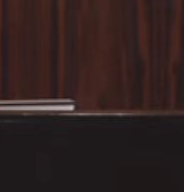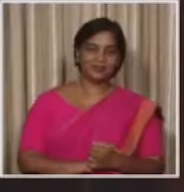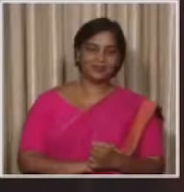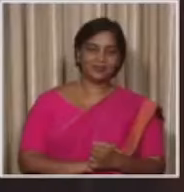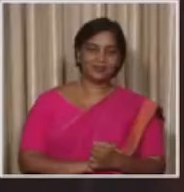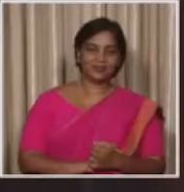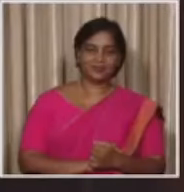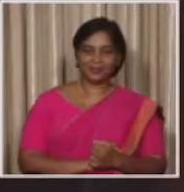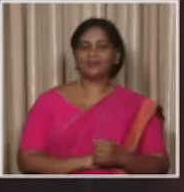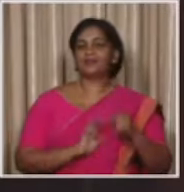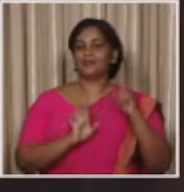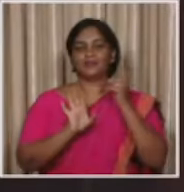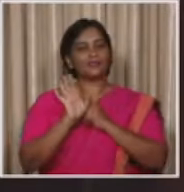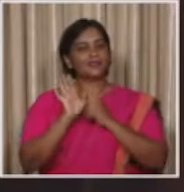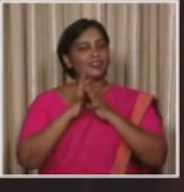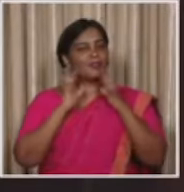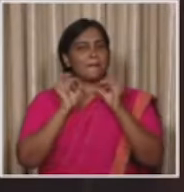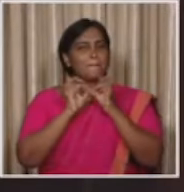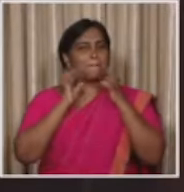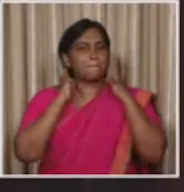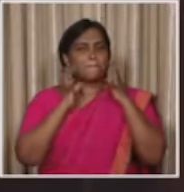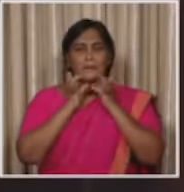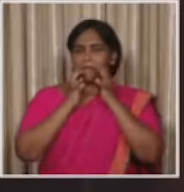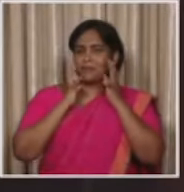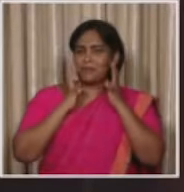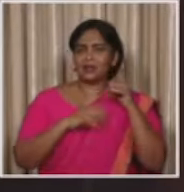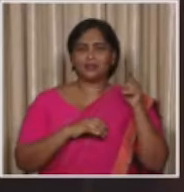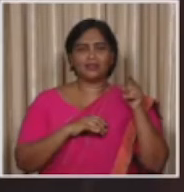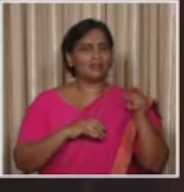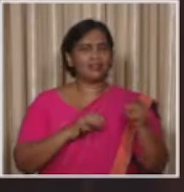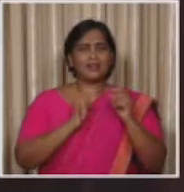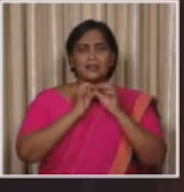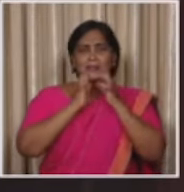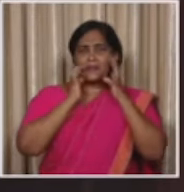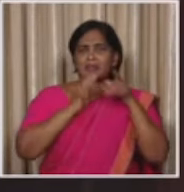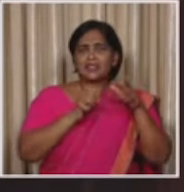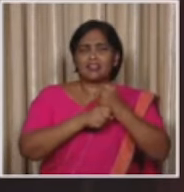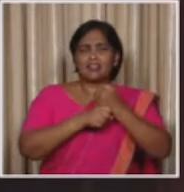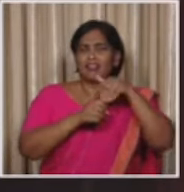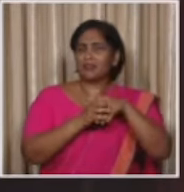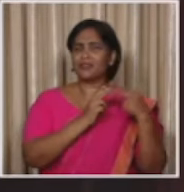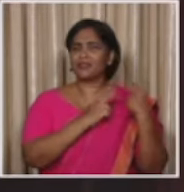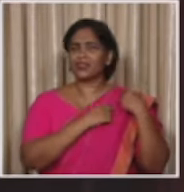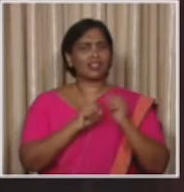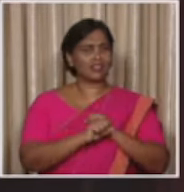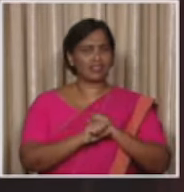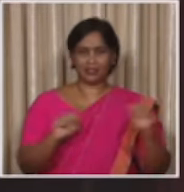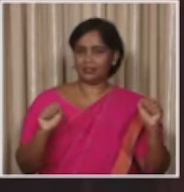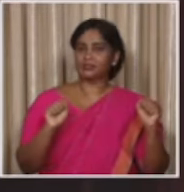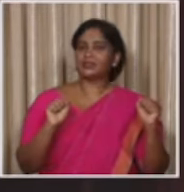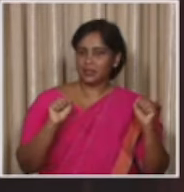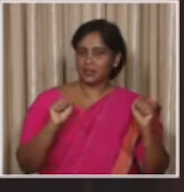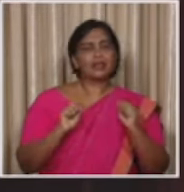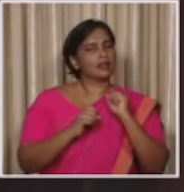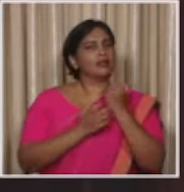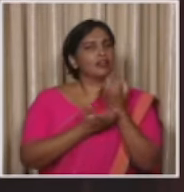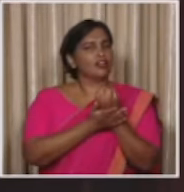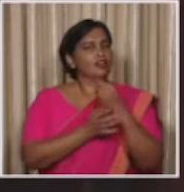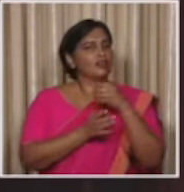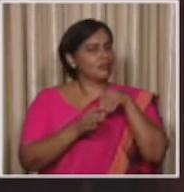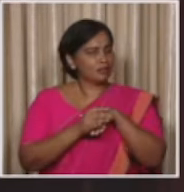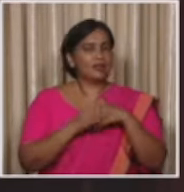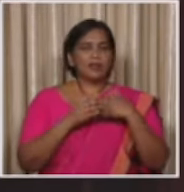රාජපක්ෂ. බැසිල් රාජපක්ෂ මහත්තයාට මේ ආණ්ඩුවේ කිසිම තනතුරක් නැහැ. කිසිම තනතුරක් නැහැ. ශ්‍රී ලංකා පොදු ජන